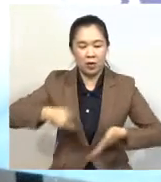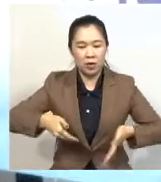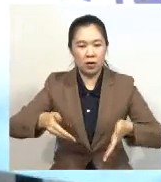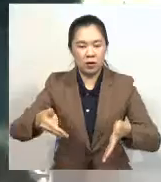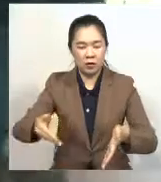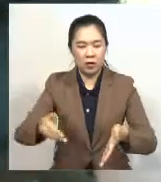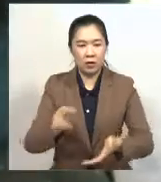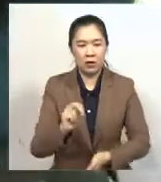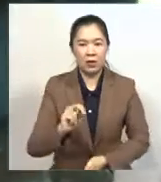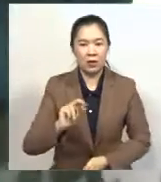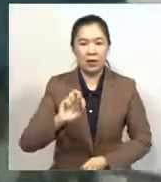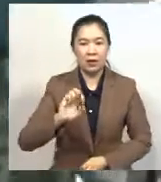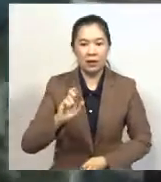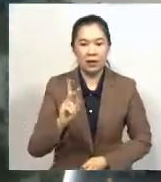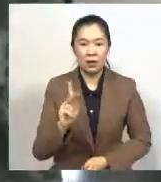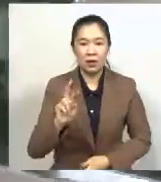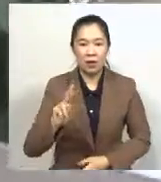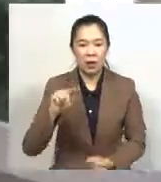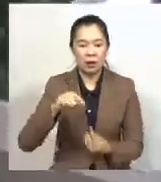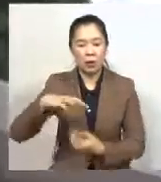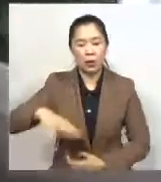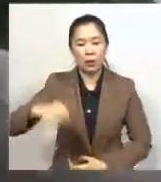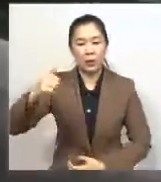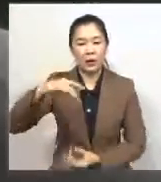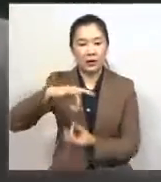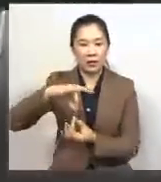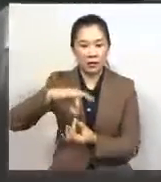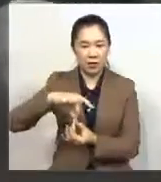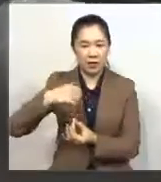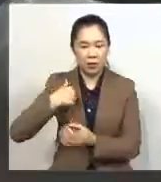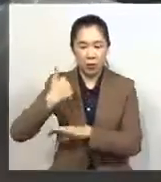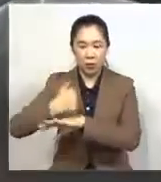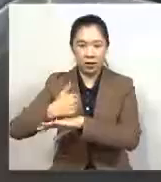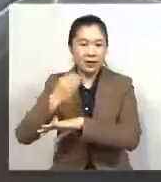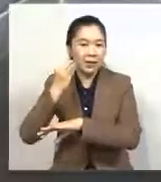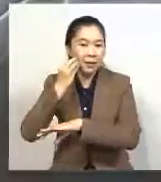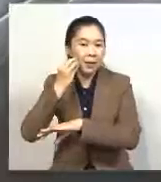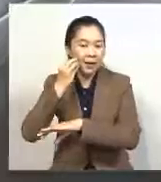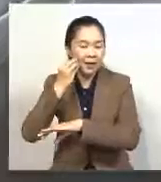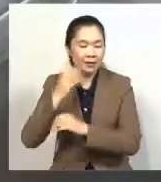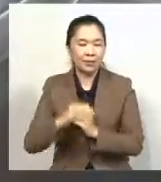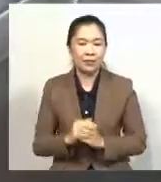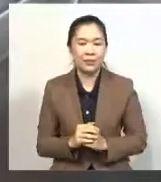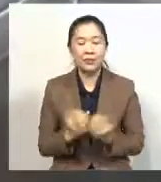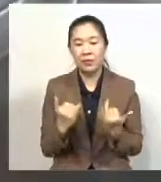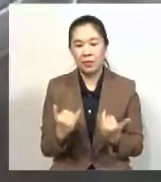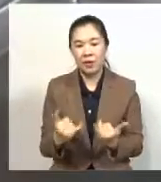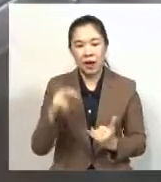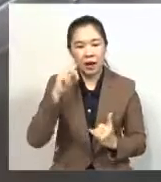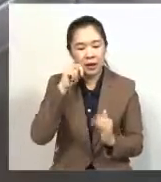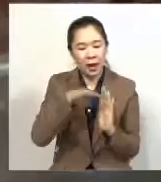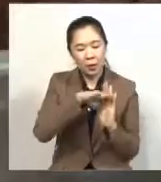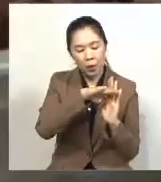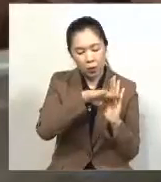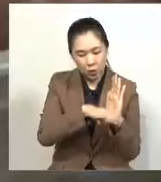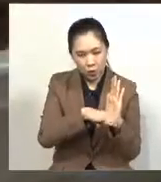ตำบลธานีอำเภอเมืองจังหวัดสุโขทัยใกล้กับจวนผู้ว่านะคะพบว่าระดับน้ำมีปริมาณที่ลดล